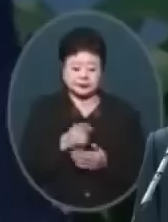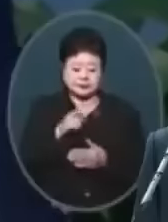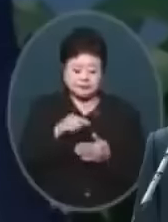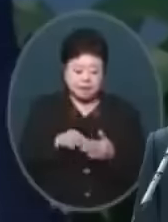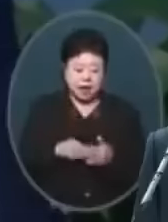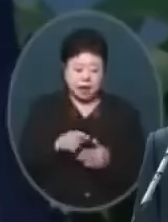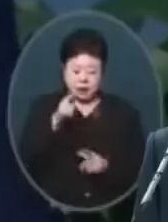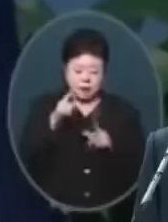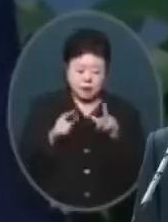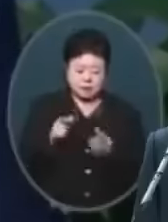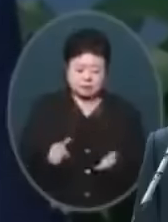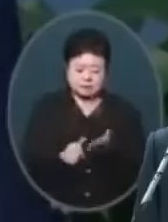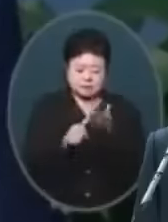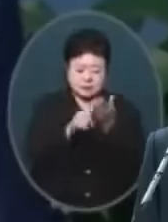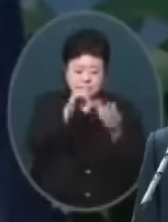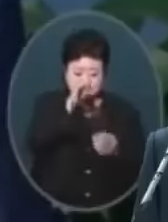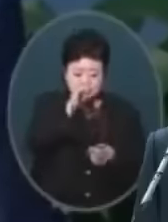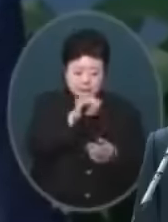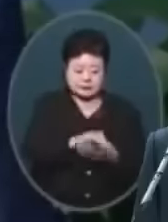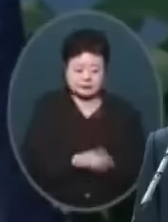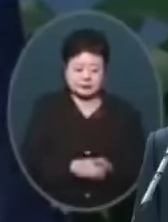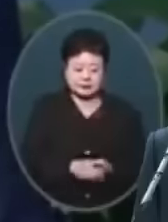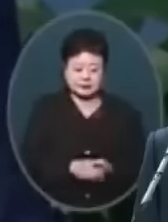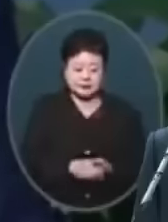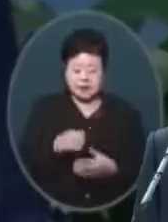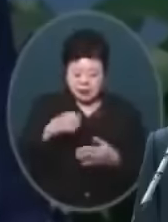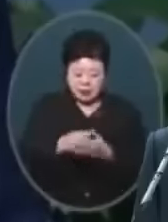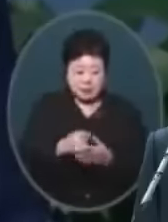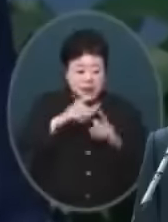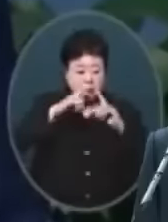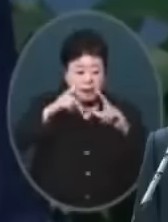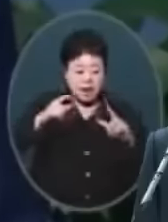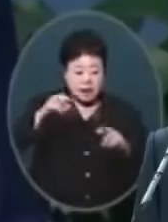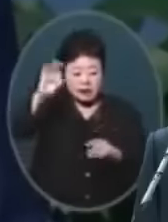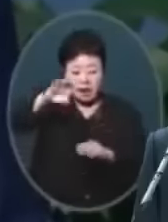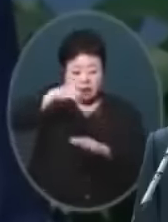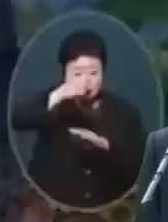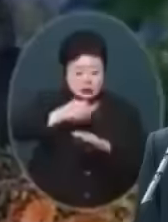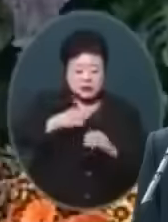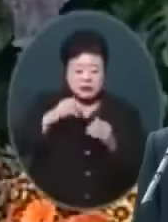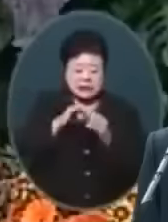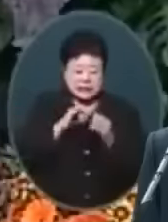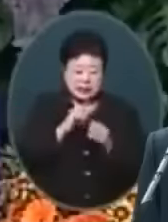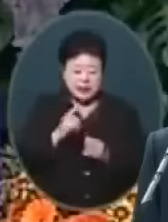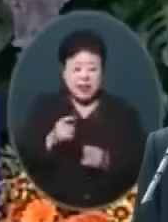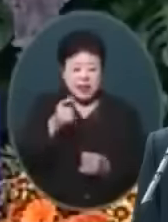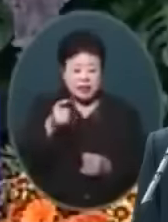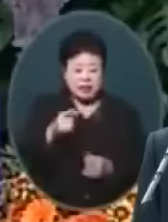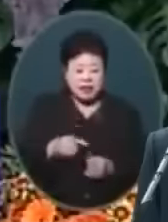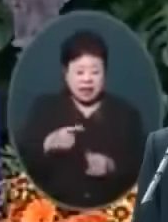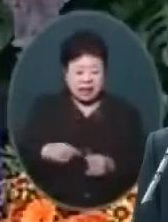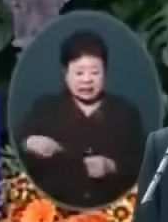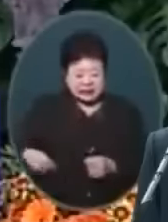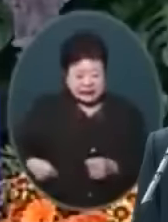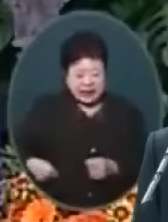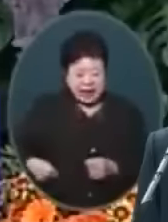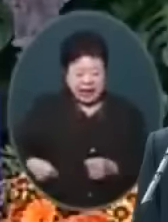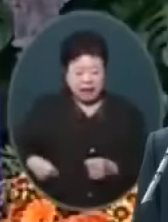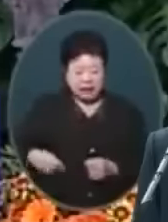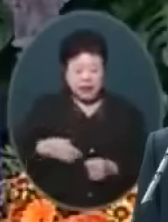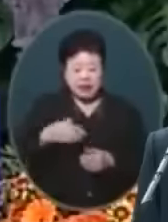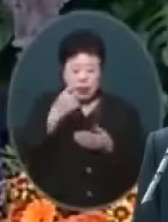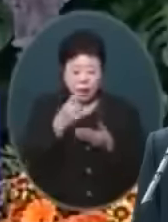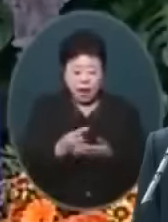마음의 자화상을 키우는 것이기 때문에 그가 담대히 말했습니다. 다윗이 블레셋 사람에게 이르되, 너는 칼과 창과 단창으로